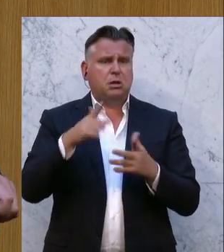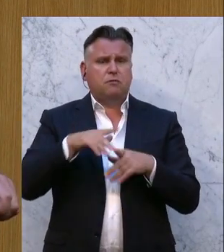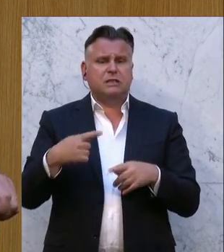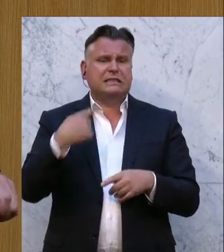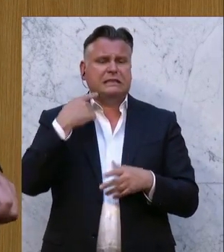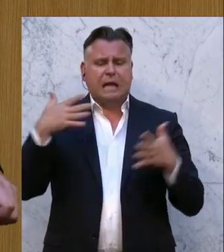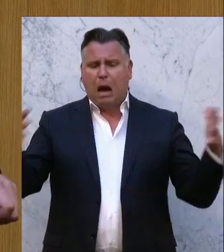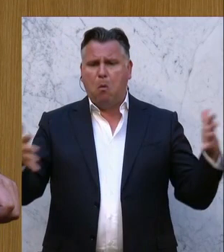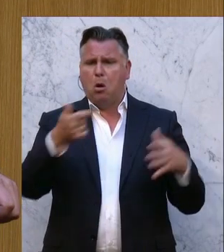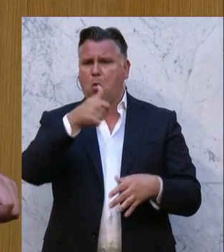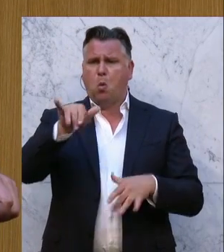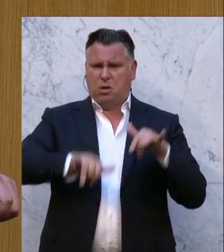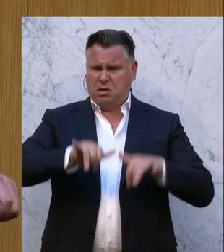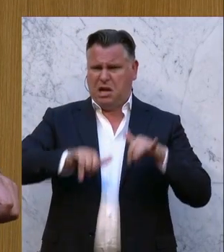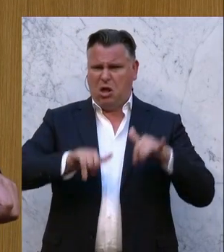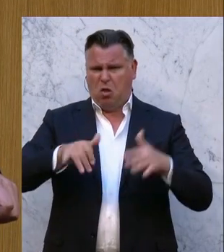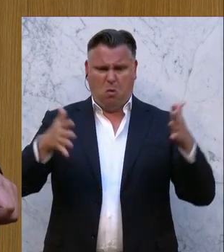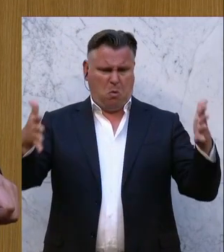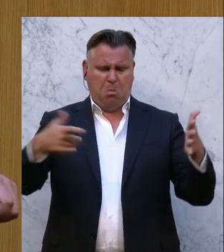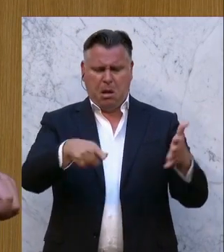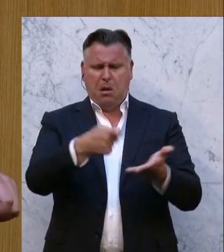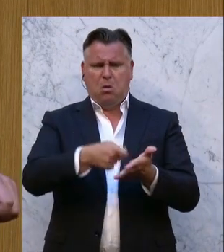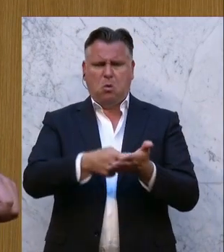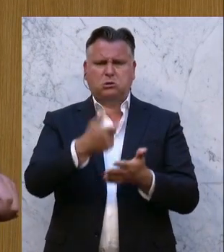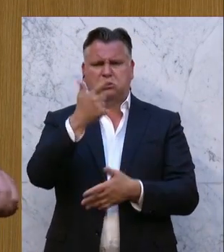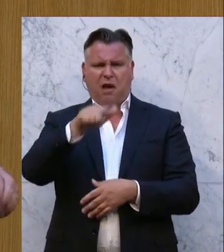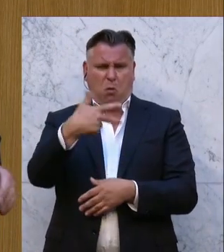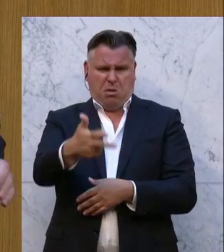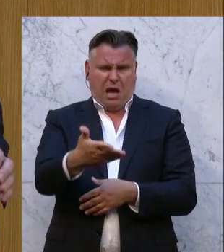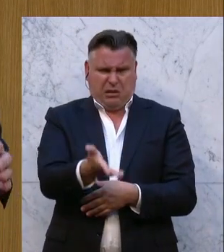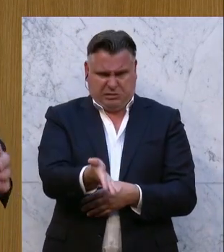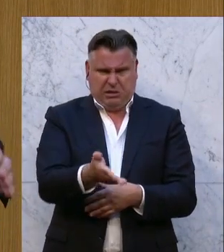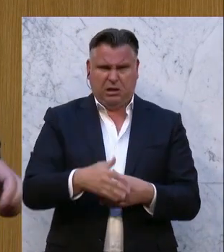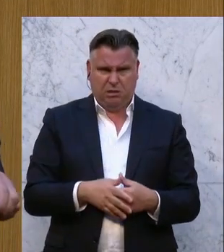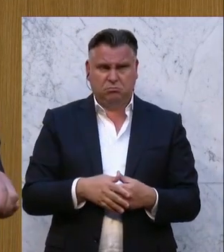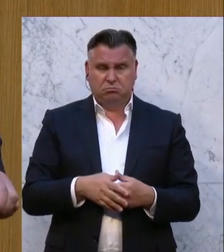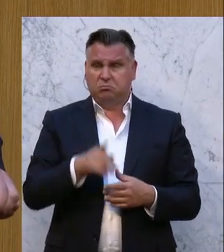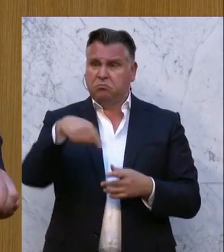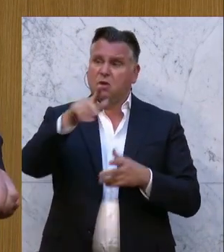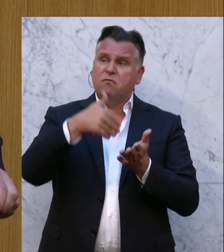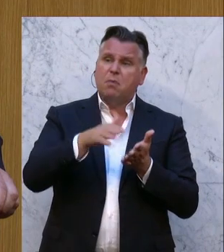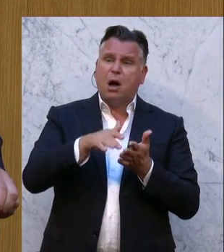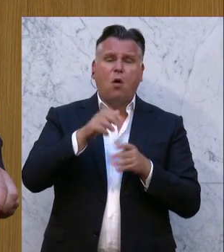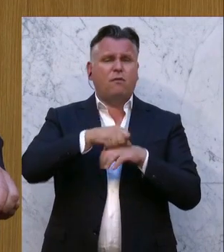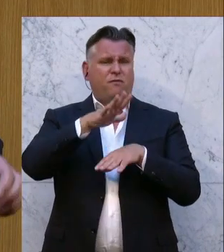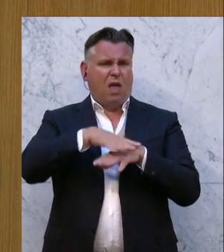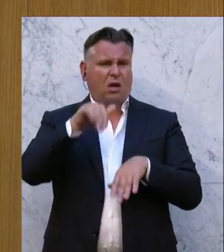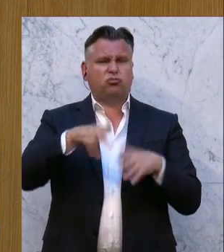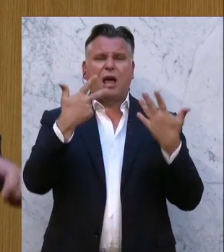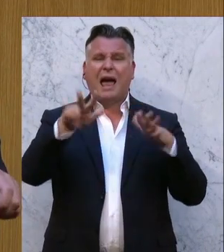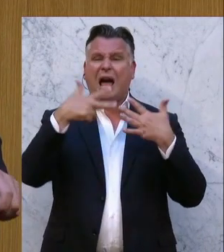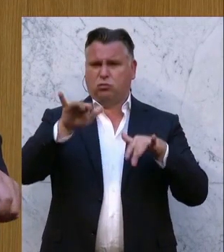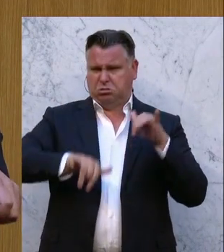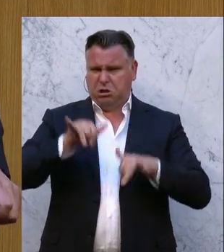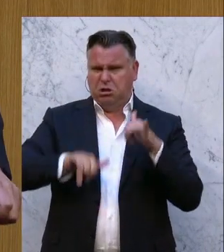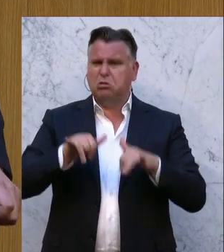Sau hat ca. 100 Kilo, momentan Notierungspreis 2,30 Euro, der Pro-Kopf-Verbrauch am Fleisch ist 88 Kilo, also sind